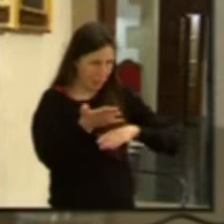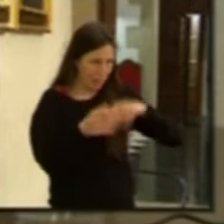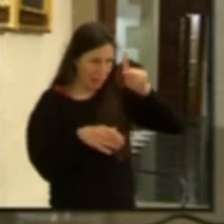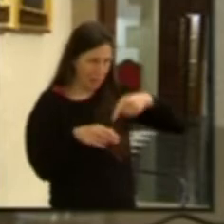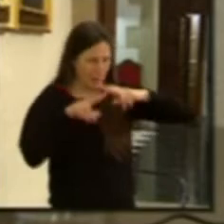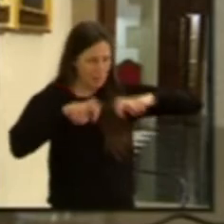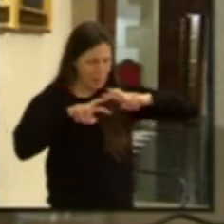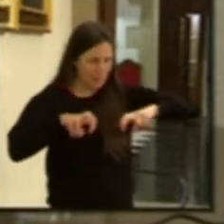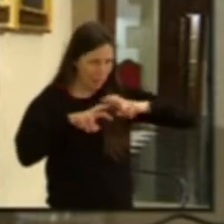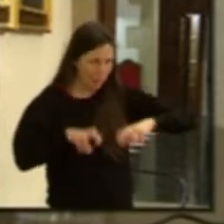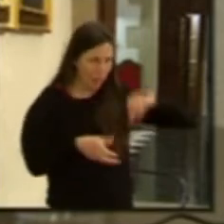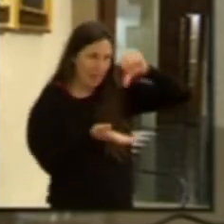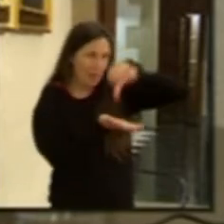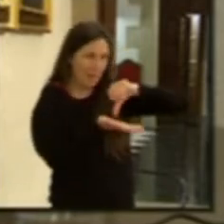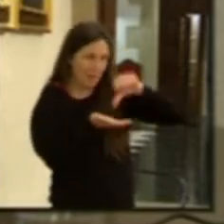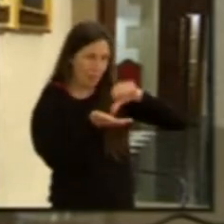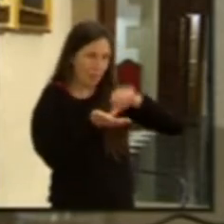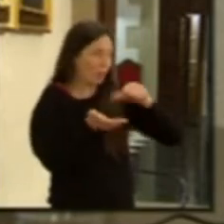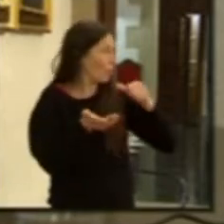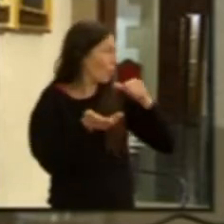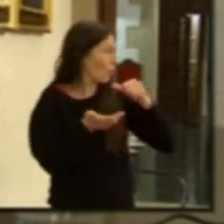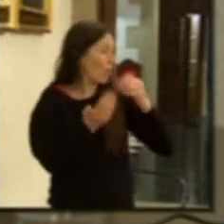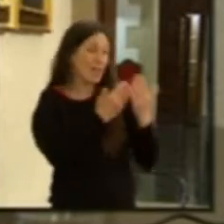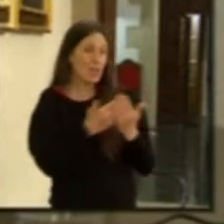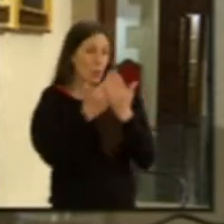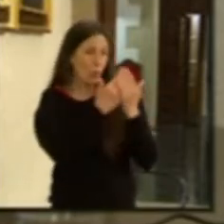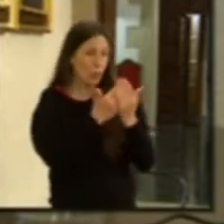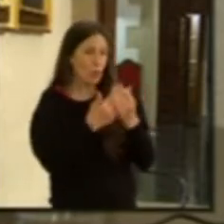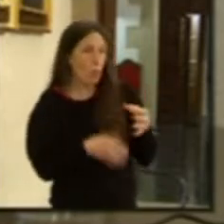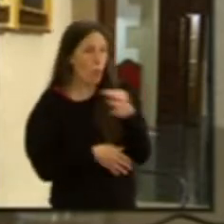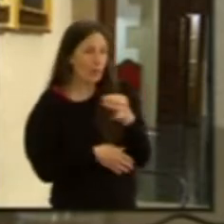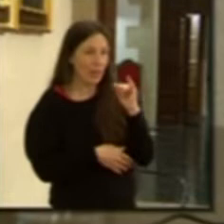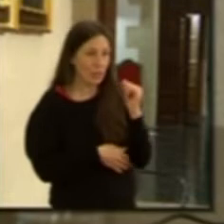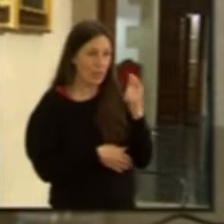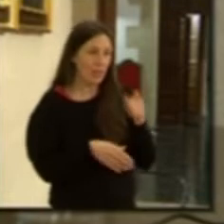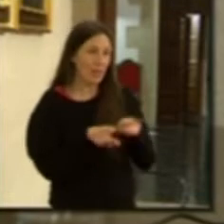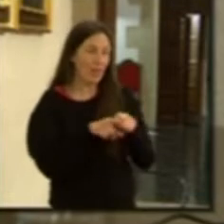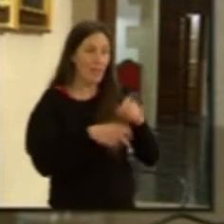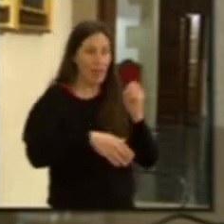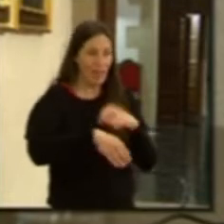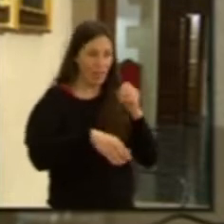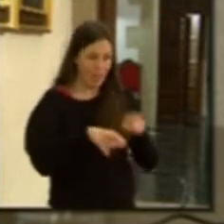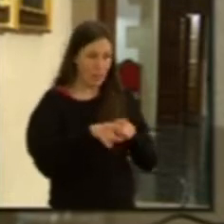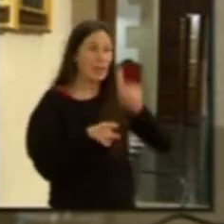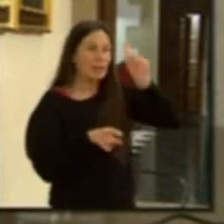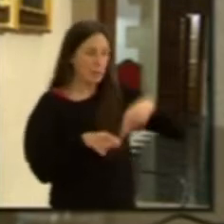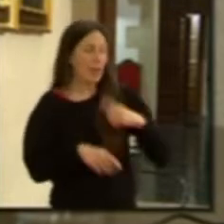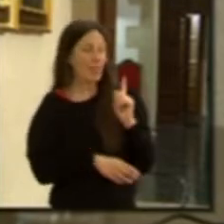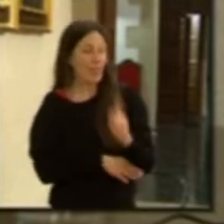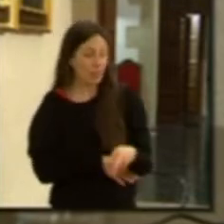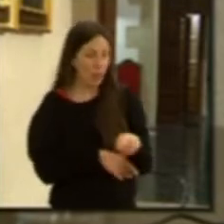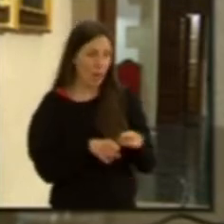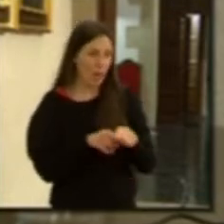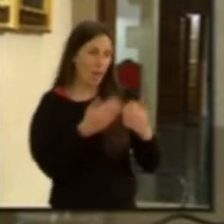Research i al Centro de Estudios Monetarios y Financieros. És directora de la Càtedra en Economia Urbana de la Universitat de